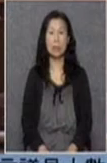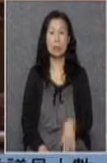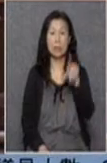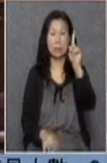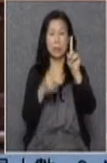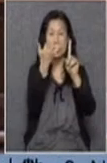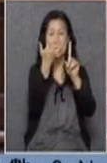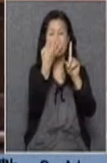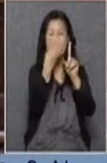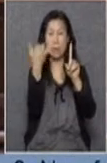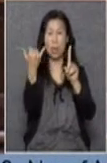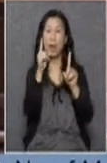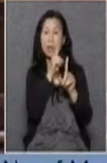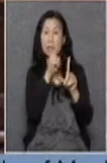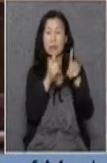146個禮拜、